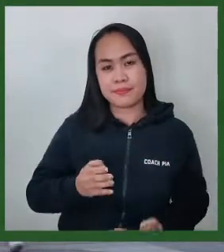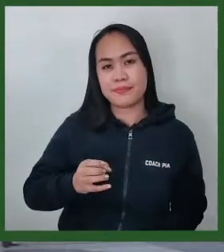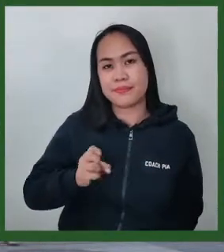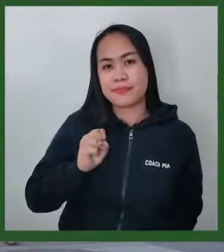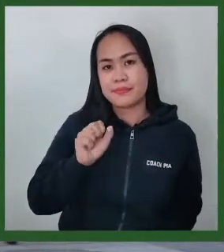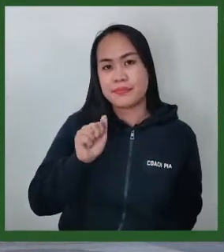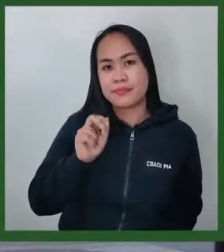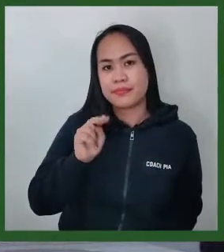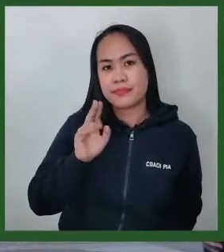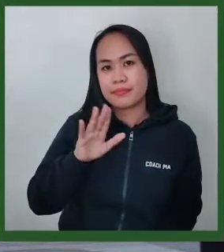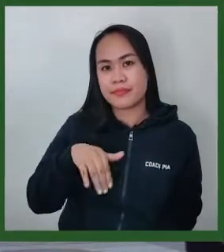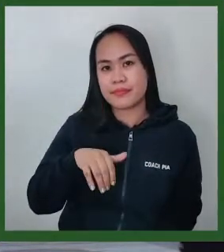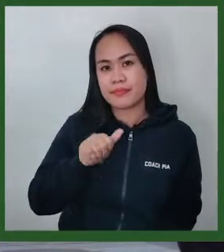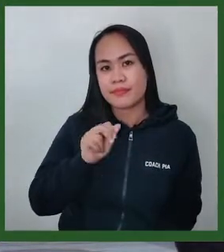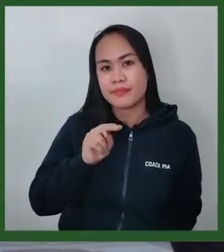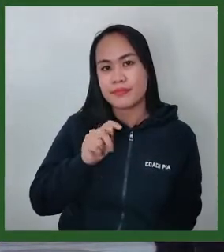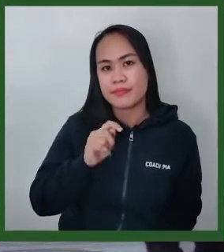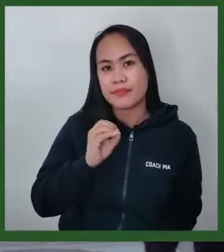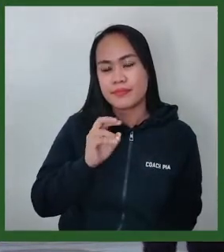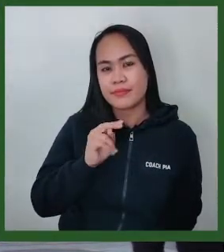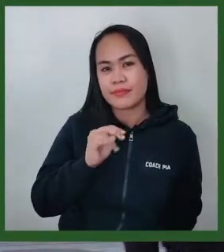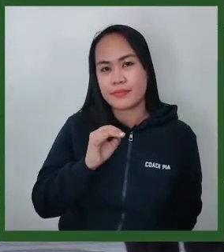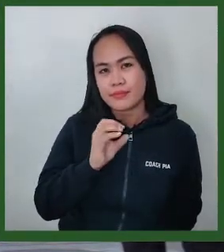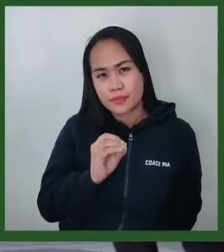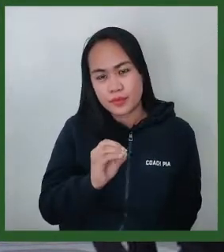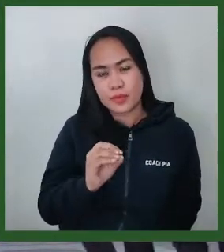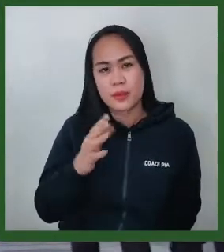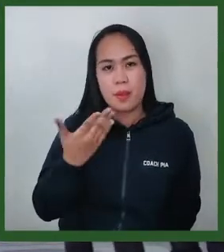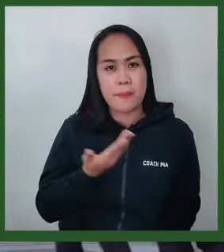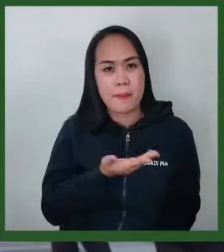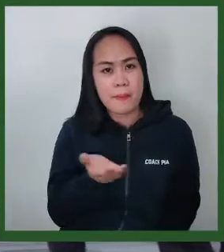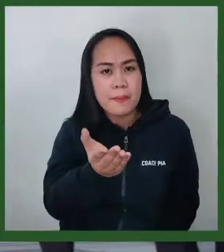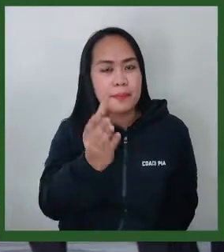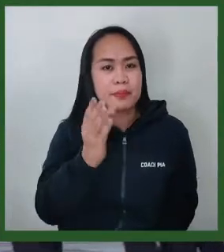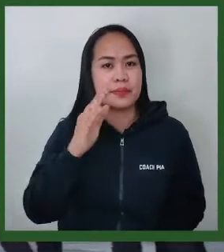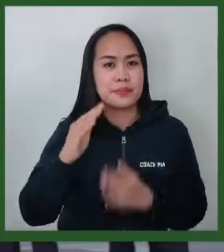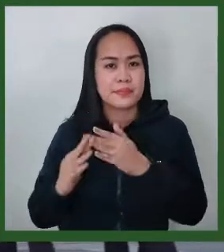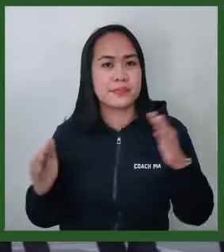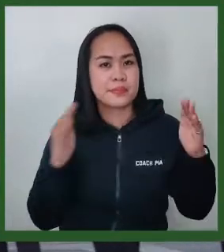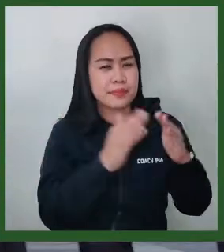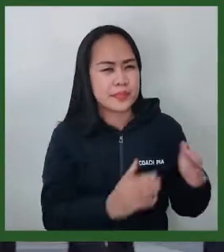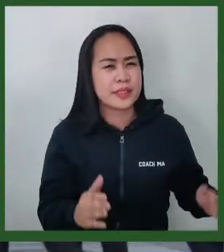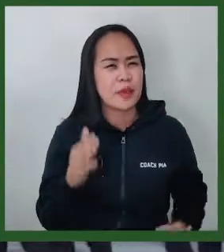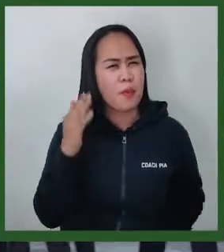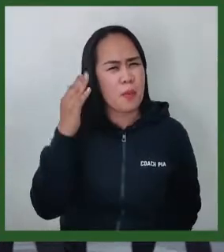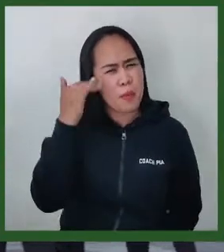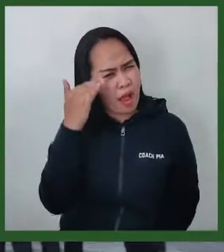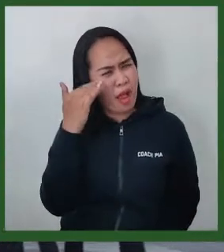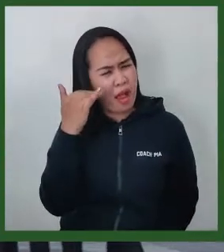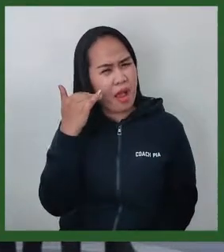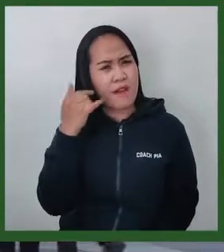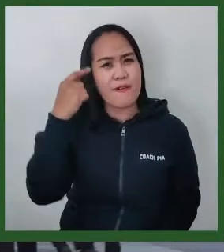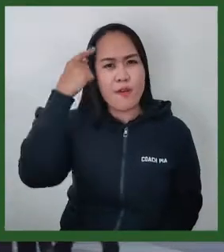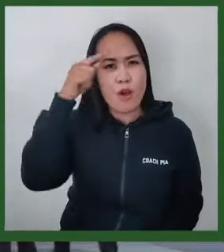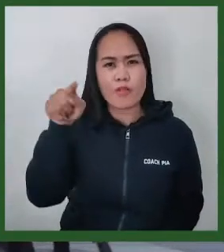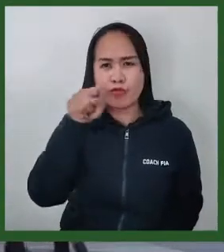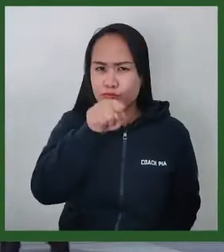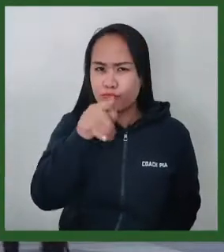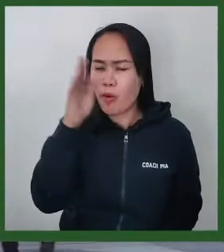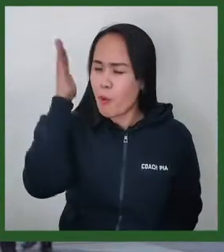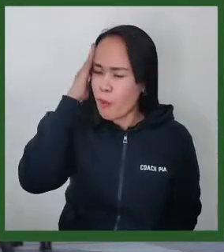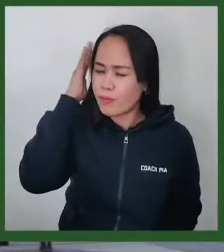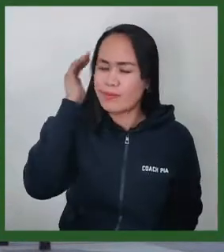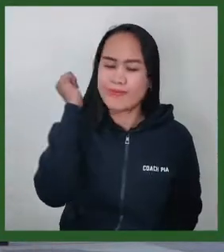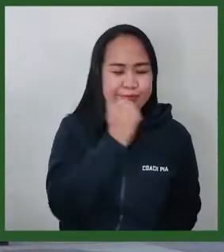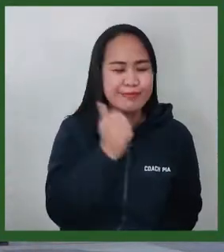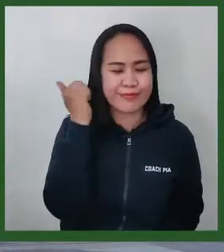maging updated po tayo, malaman po natin ang mga ginagawa ng barangay, malaman po natin ang gagawin pa ng mga ng ating barangay